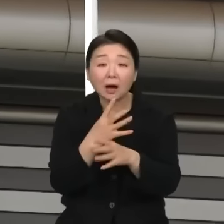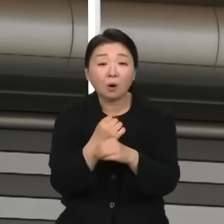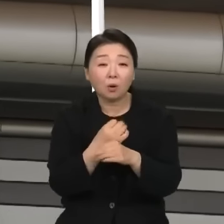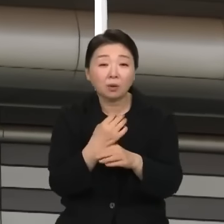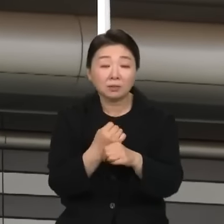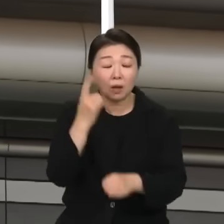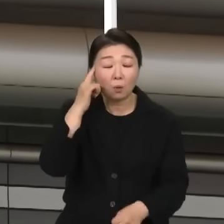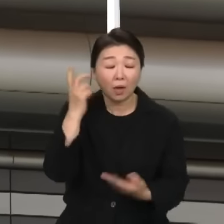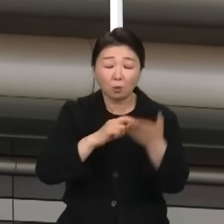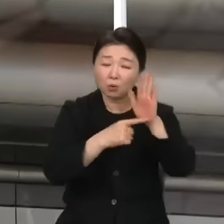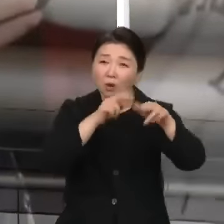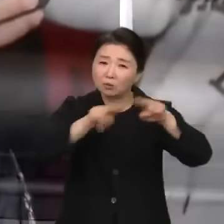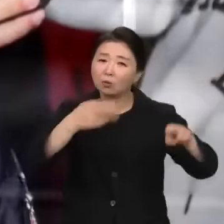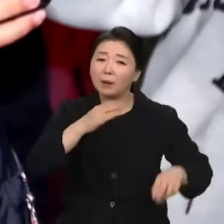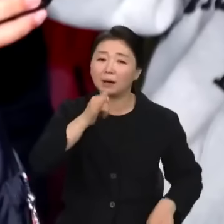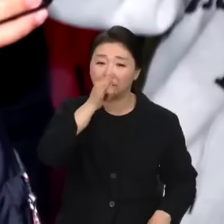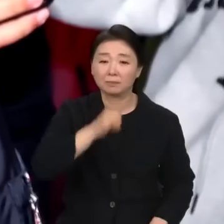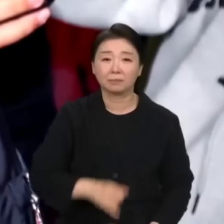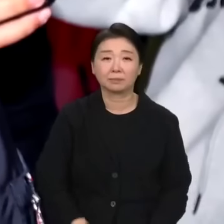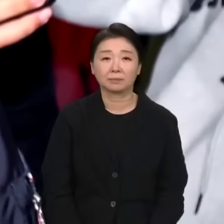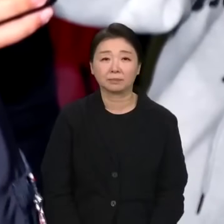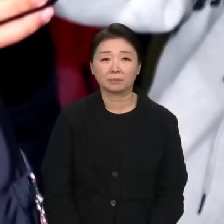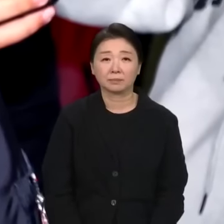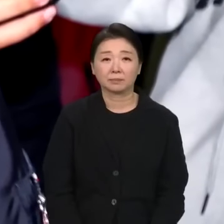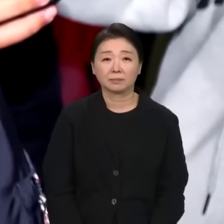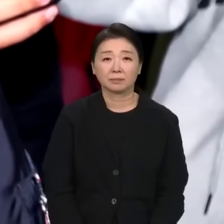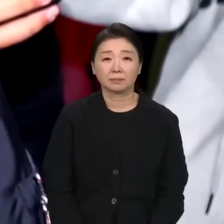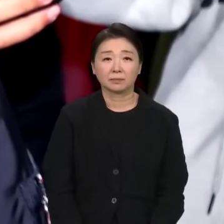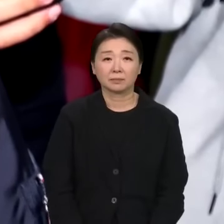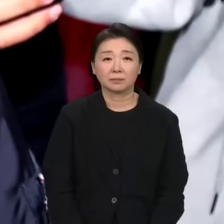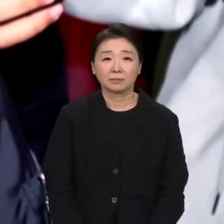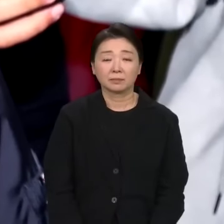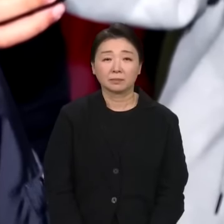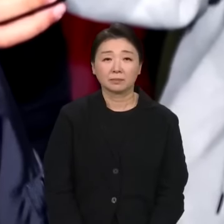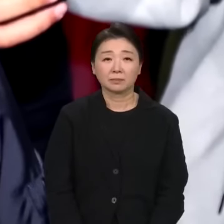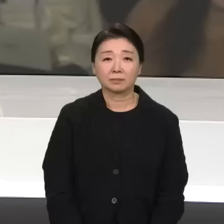아예 공연을 못하게 될 수도 있습니다. JTBC 정인아입니다.